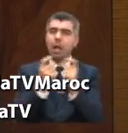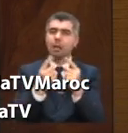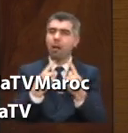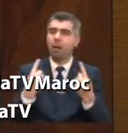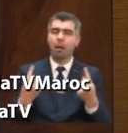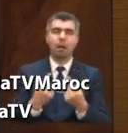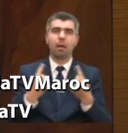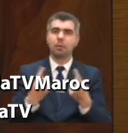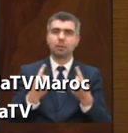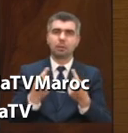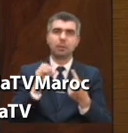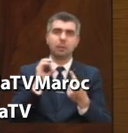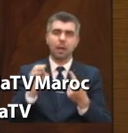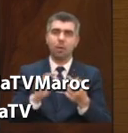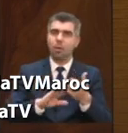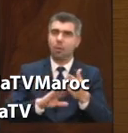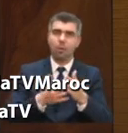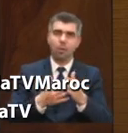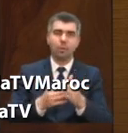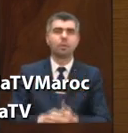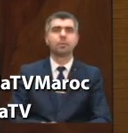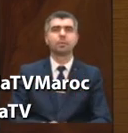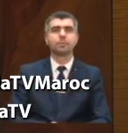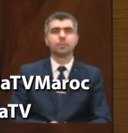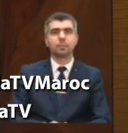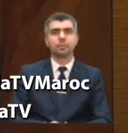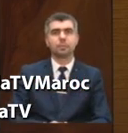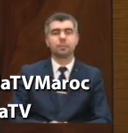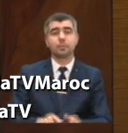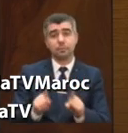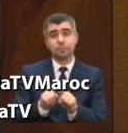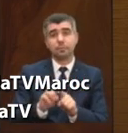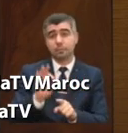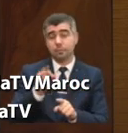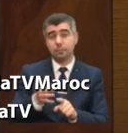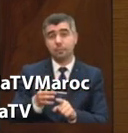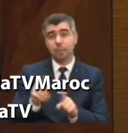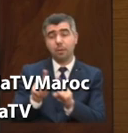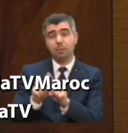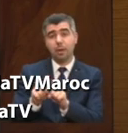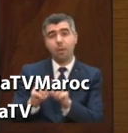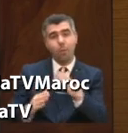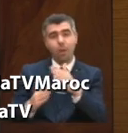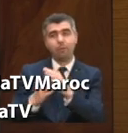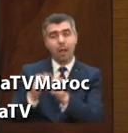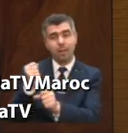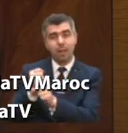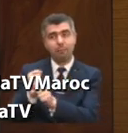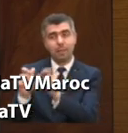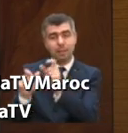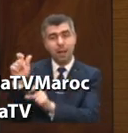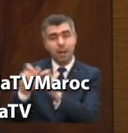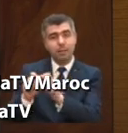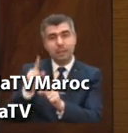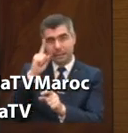التي سترفع عنهم المعاناة. أكيد من توقف عن عمله هناك معاناة حقيقية كيعانون منها الأجراء،